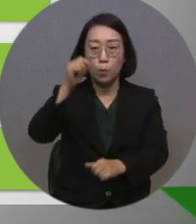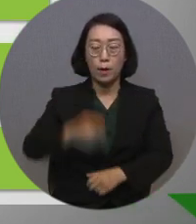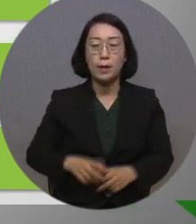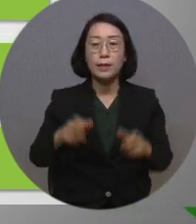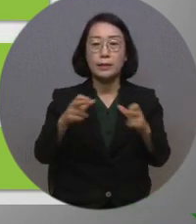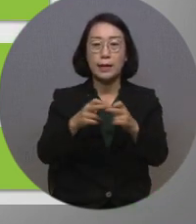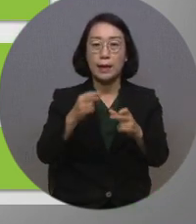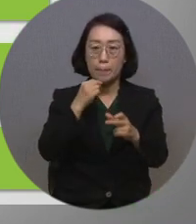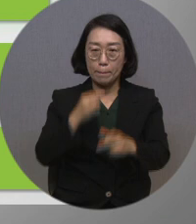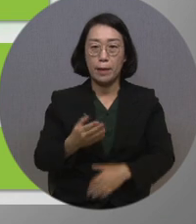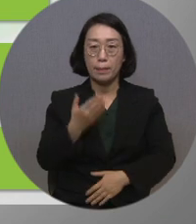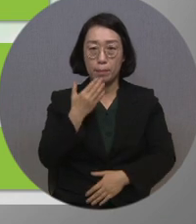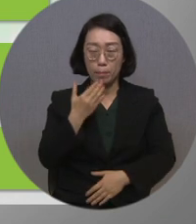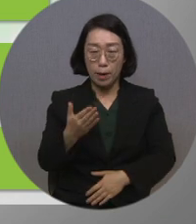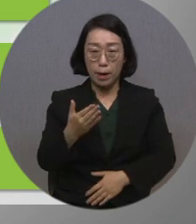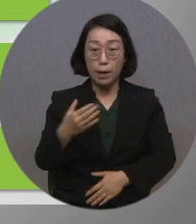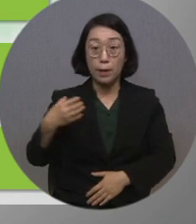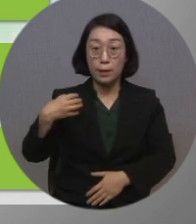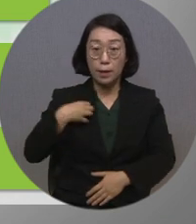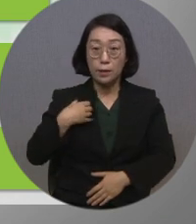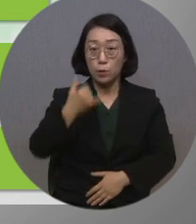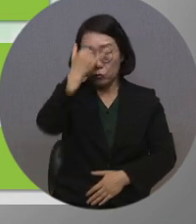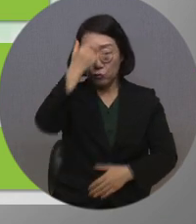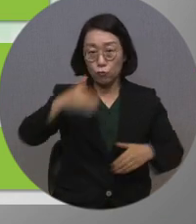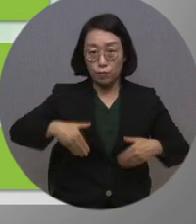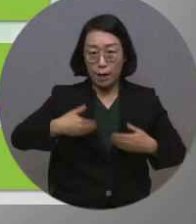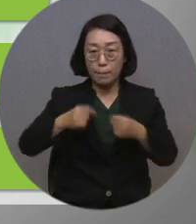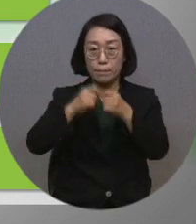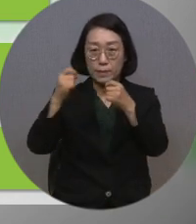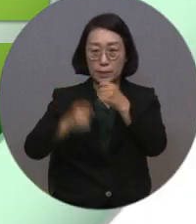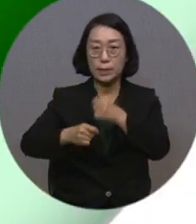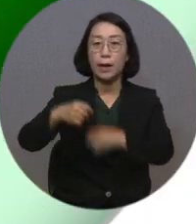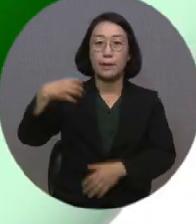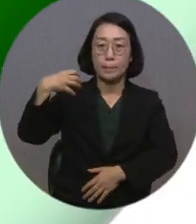장애인만 채용하며 담당 지사는 충남지사입니다.